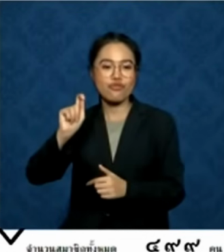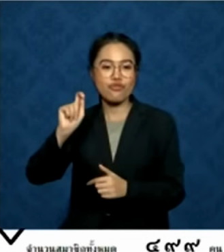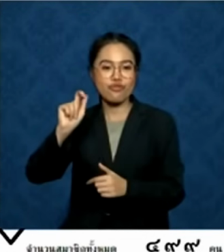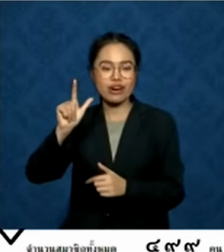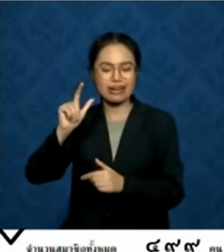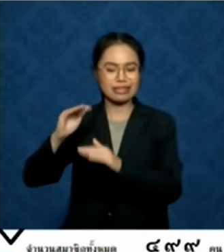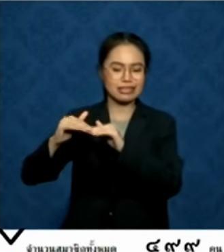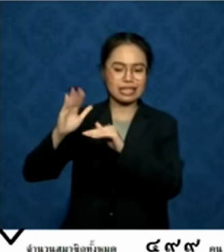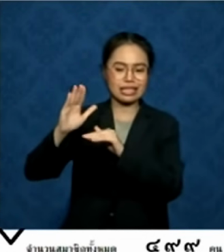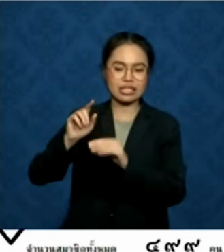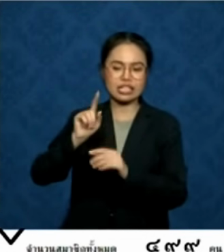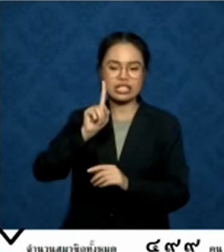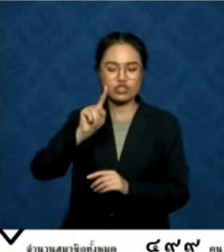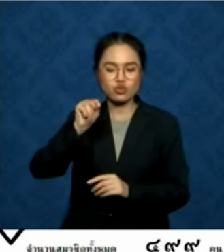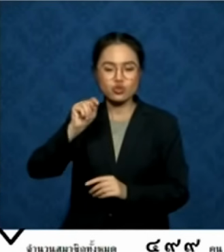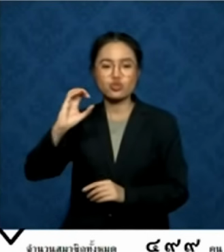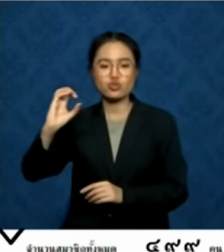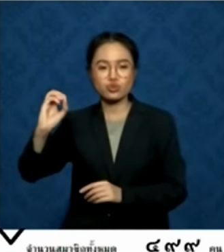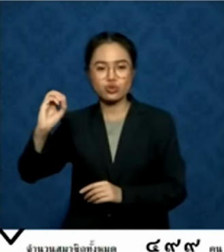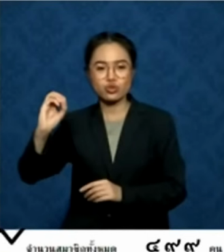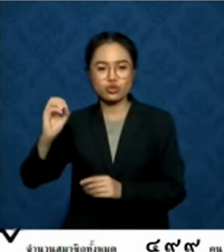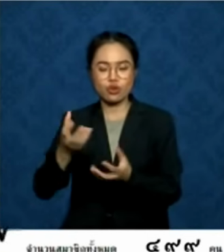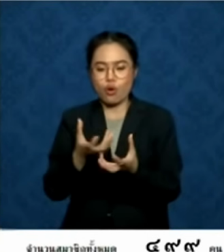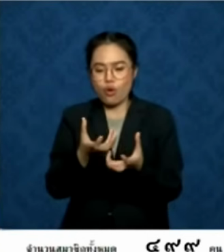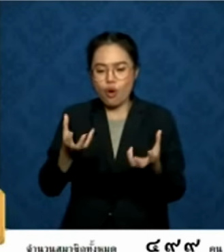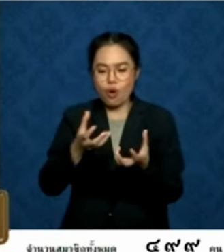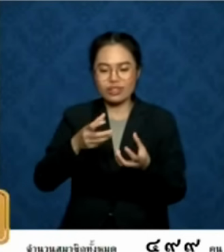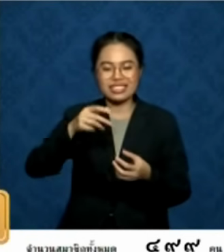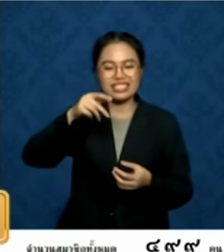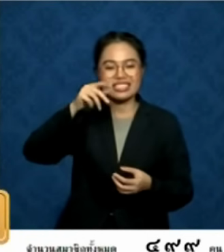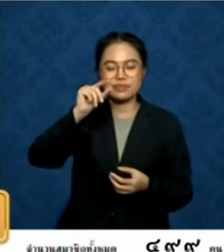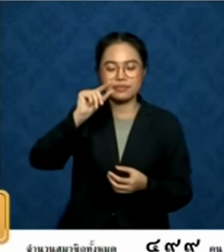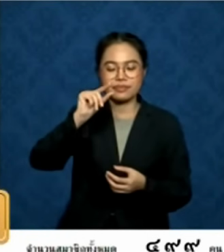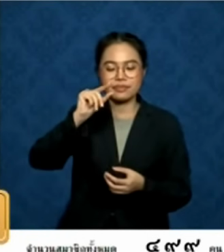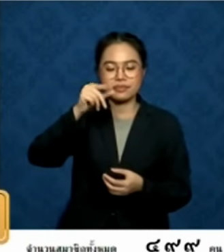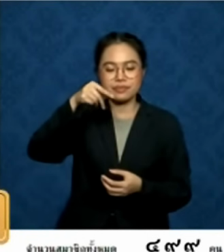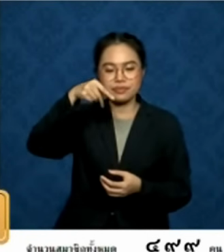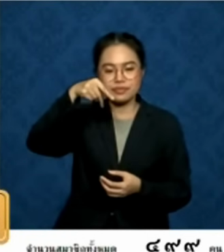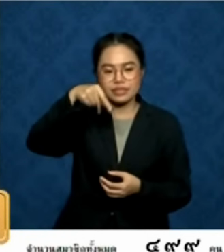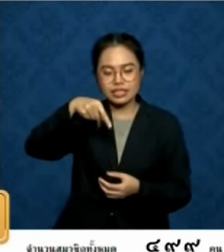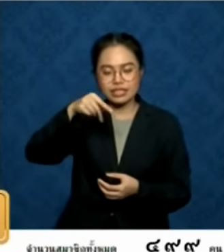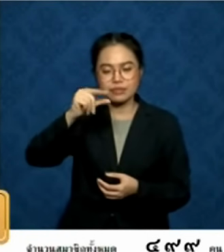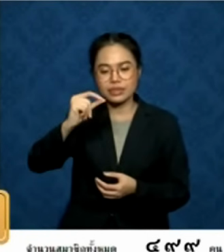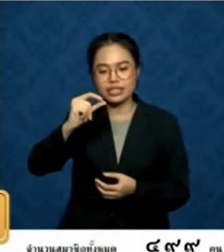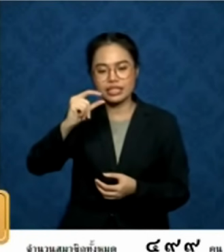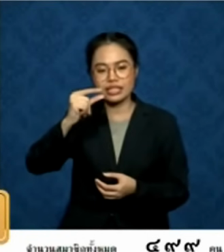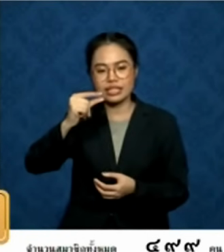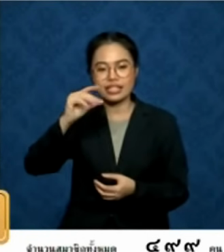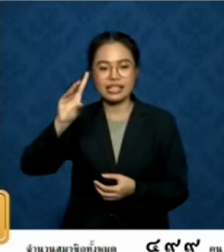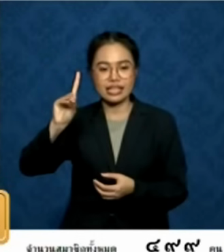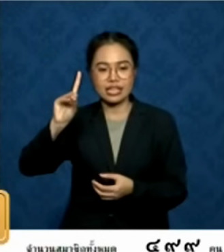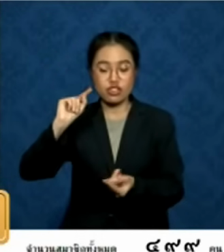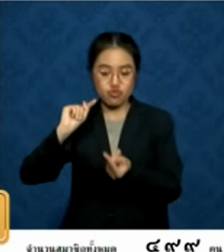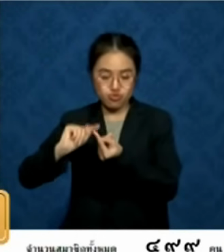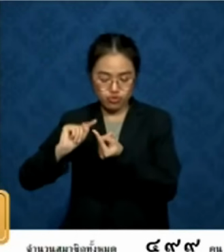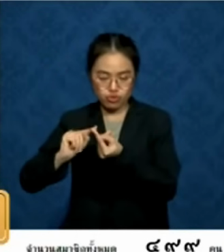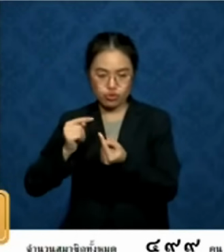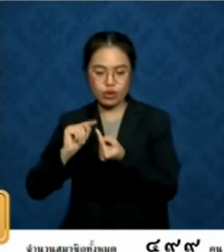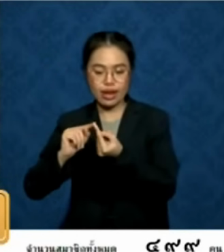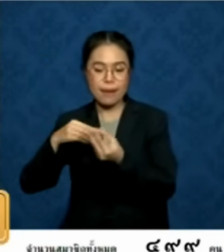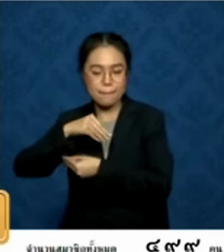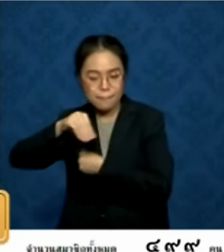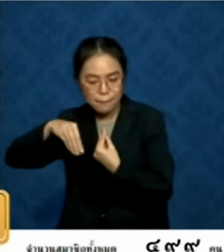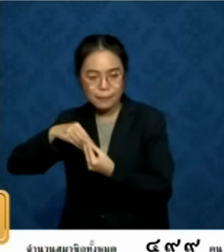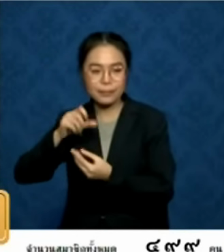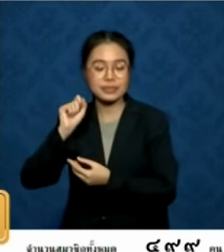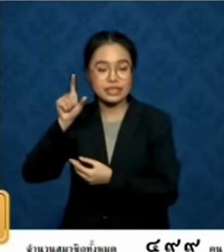ละ 1.0 ต่อผลิตภัณฑ์มวลรวมในประเทศสำนักงานสภาพัฒนาการเศรษฐกิจและสังคมแห่งช